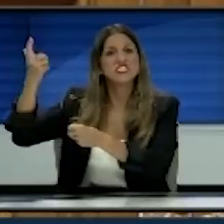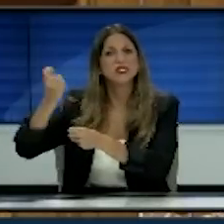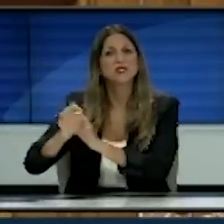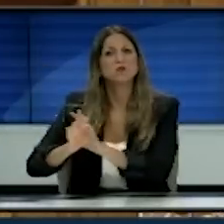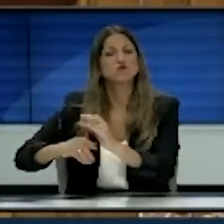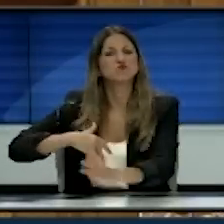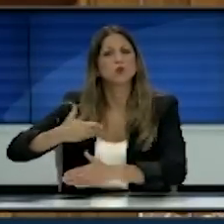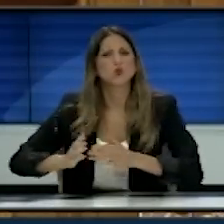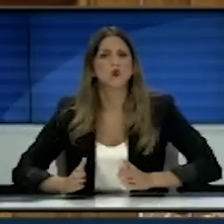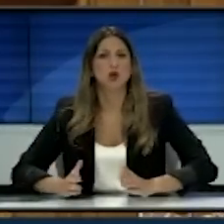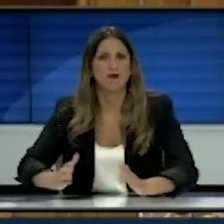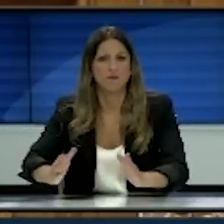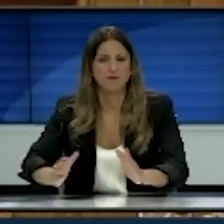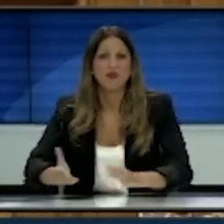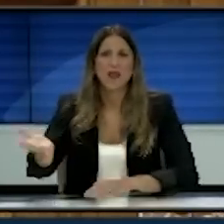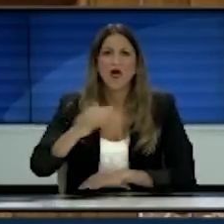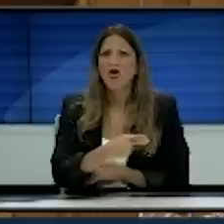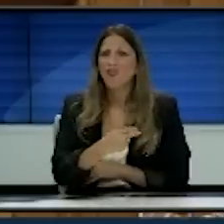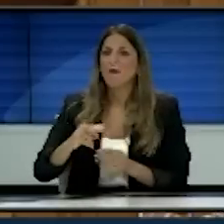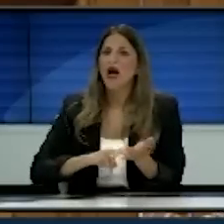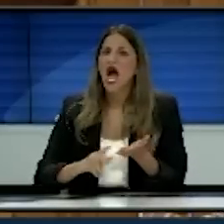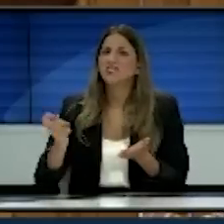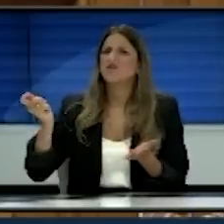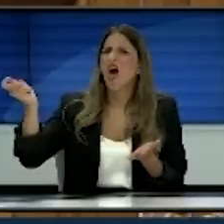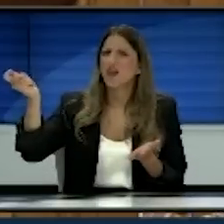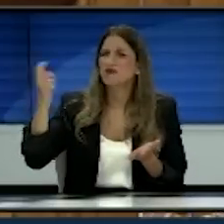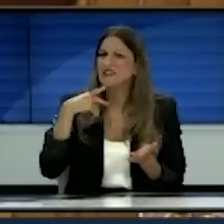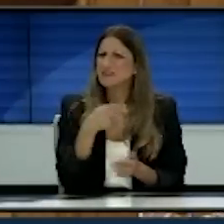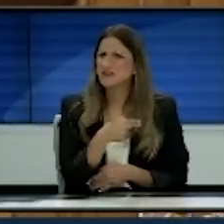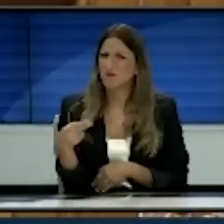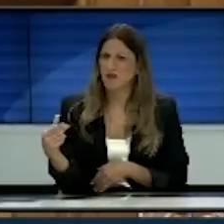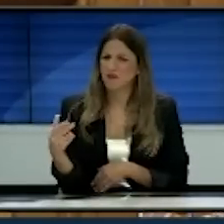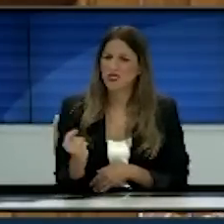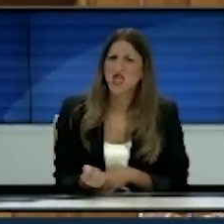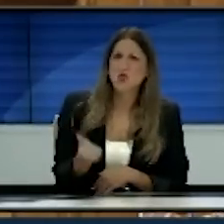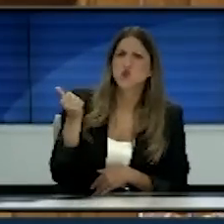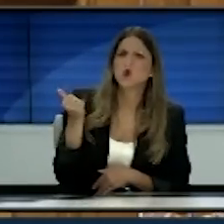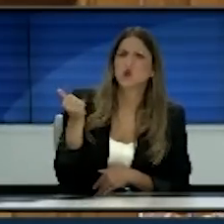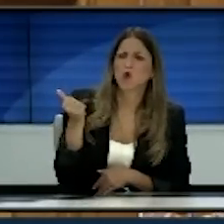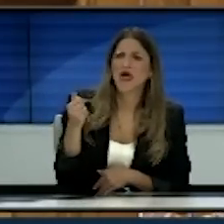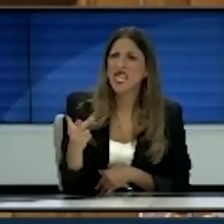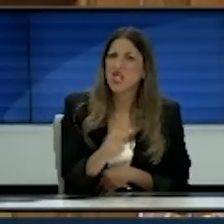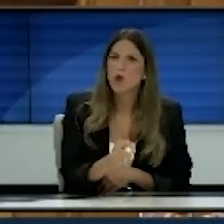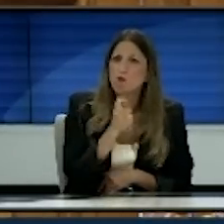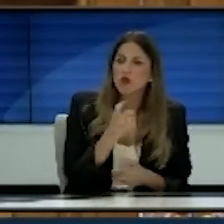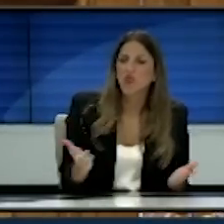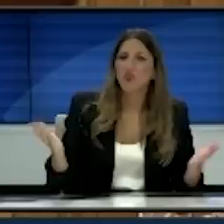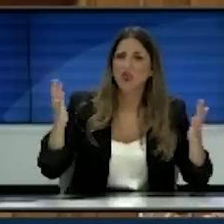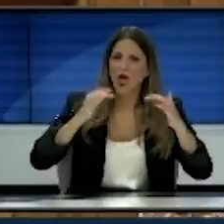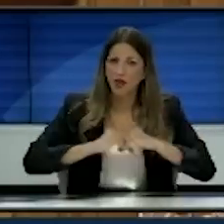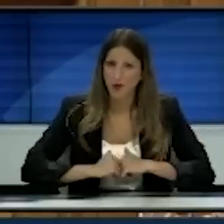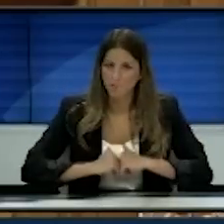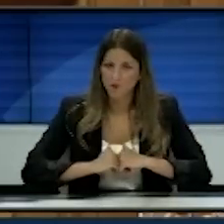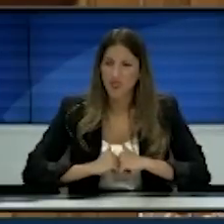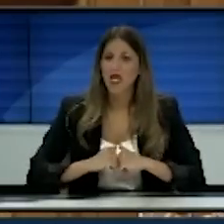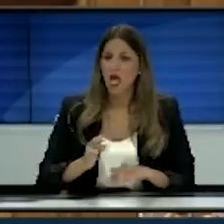σε χρηματιστηριακό προϊόν δεν είναι κοινωνική πολιτική. Είναι ρίσκο και τζόγος. Τόσο οι παλιοί και περισσότερο οι